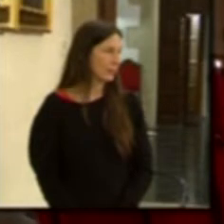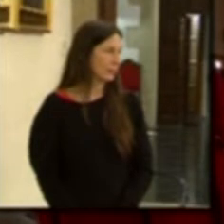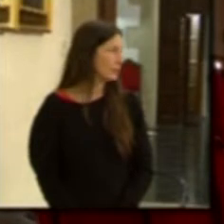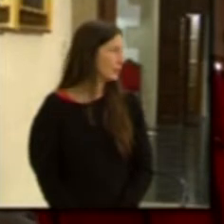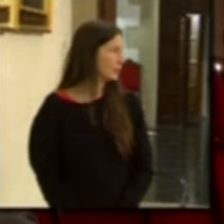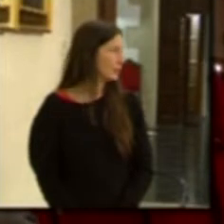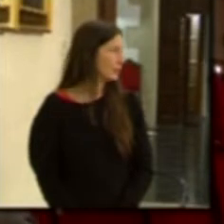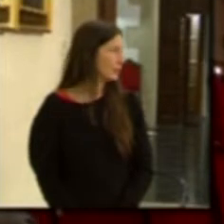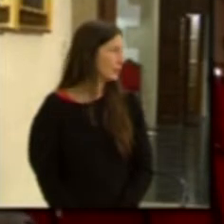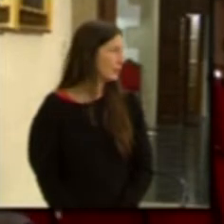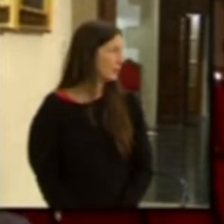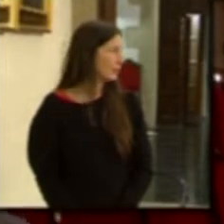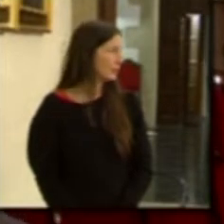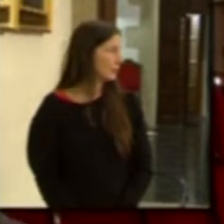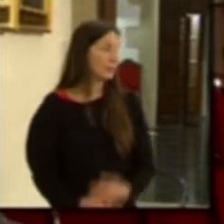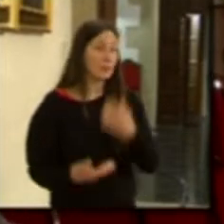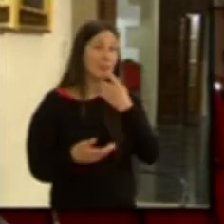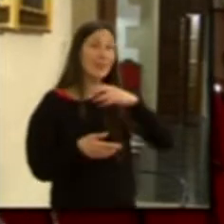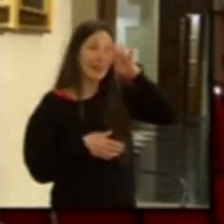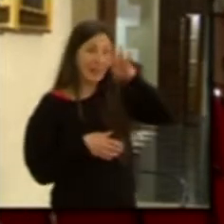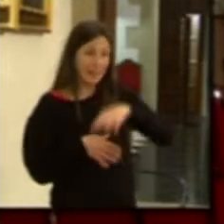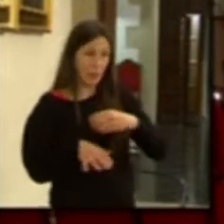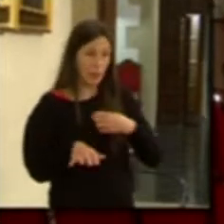Vinga. A Catalunya us deia...